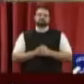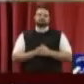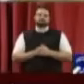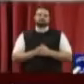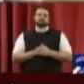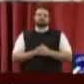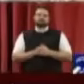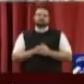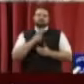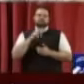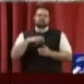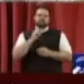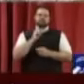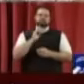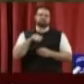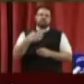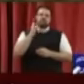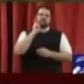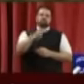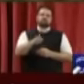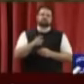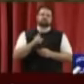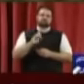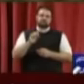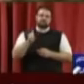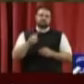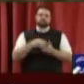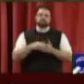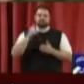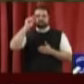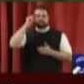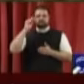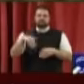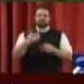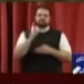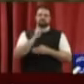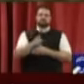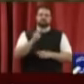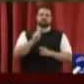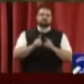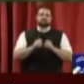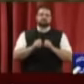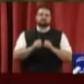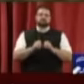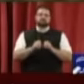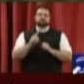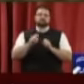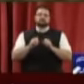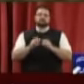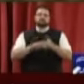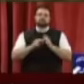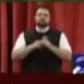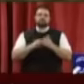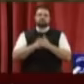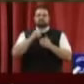pac, până mâin dimineață. Da, păi pentru că la creier îi comandă, da? Și dacă nu mă trezeam în dimineață, cam a treia zi sigur, a doua zi